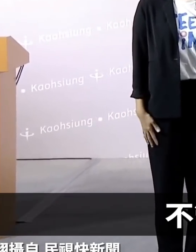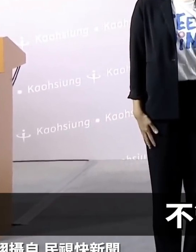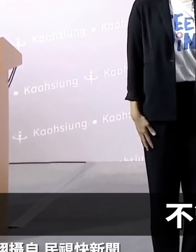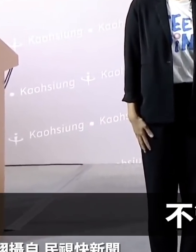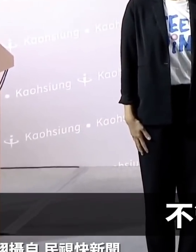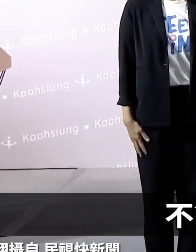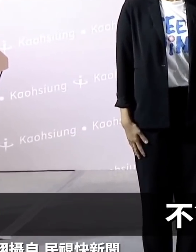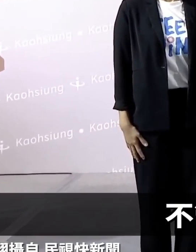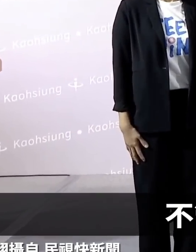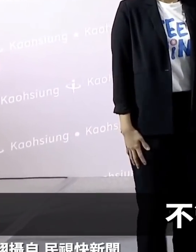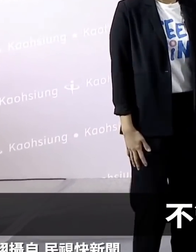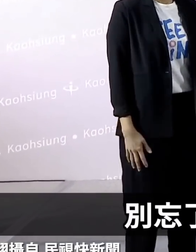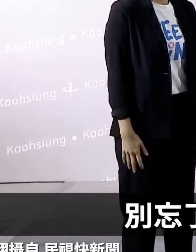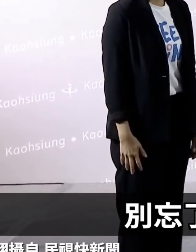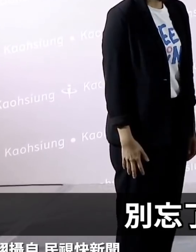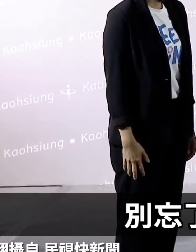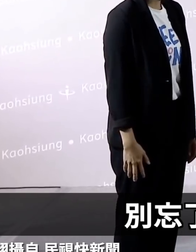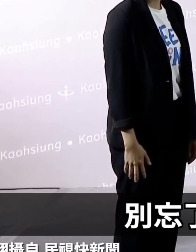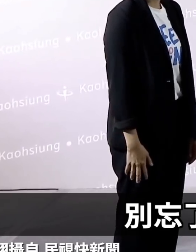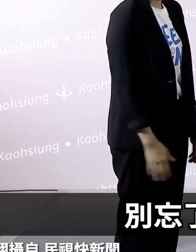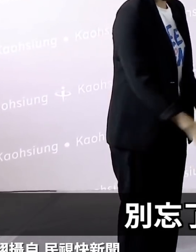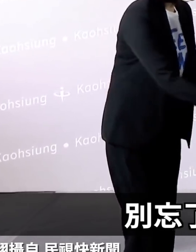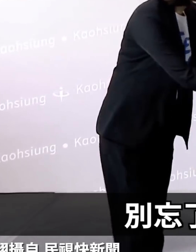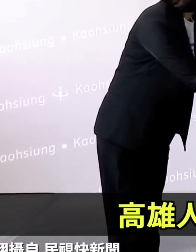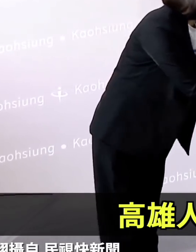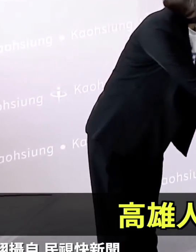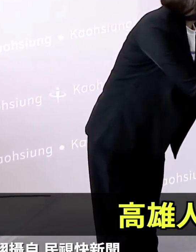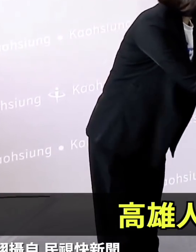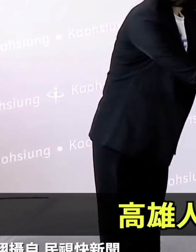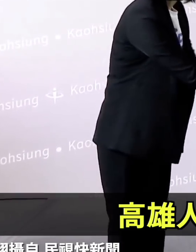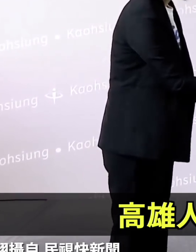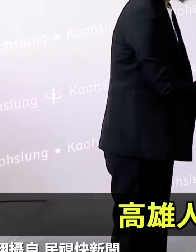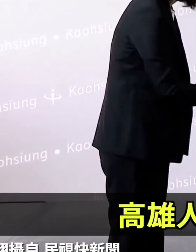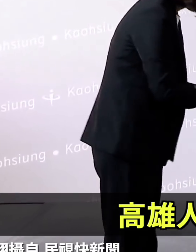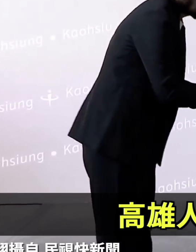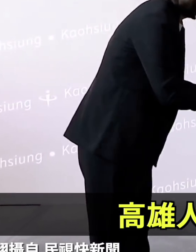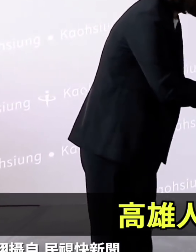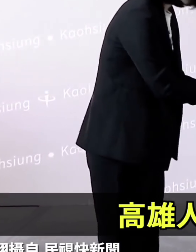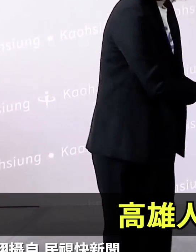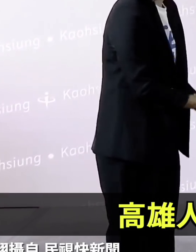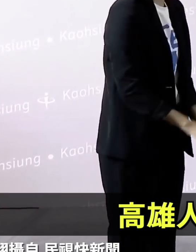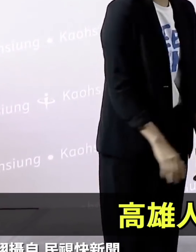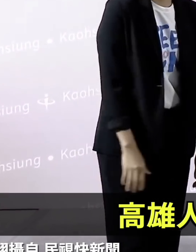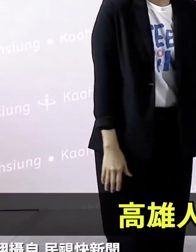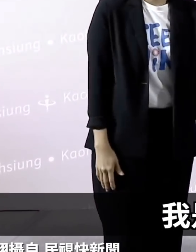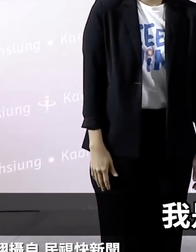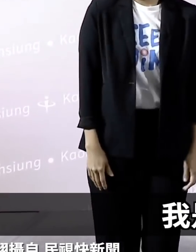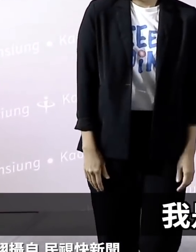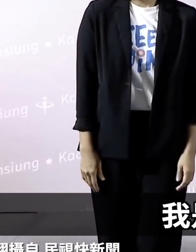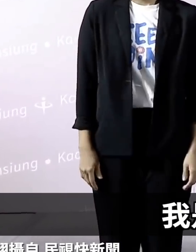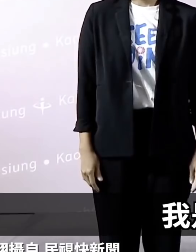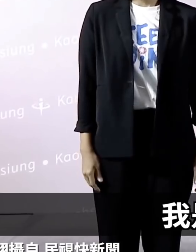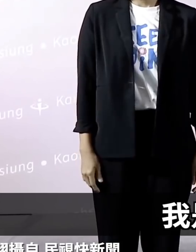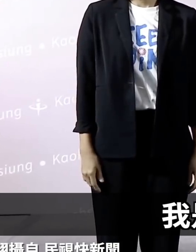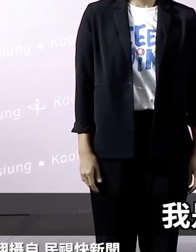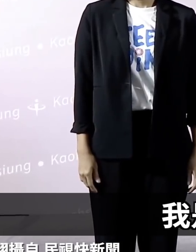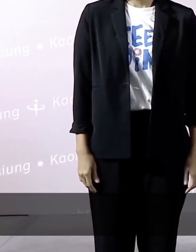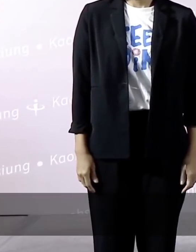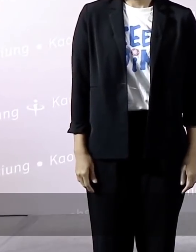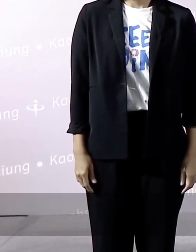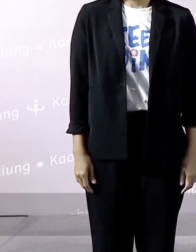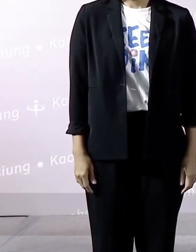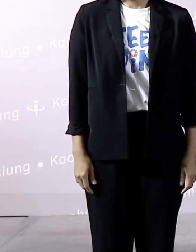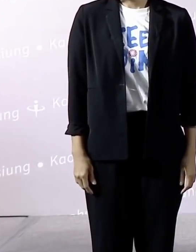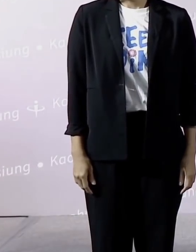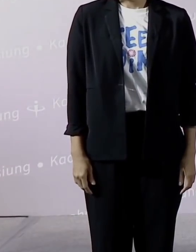的。不管你支持哪一位候选人，别忘了在8月15日出来投票哦。高雄人的大型智力测验即将展开，我是星期天，我们下回见。